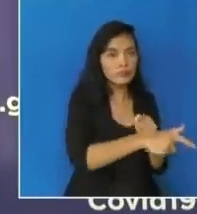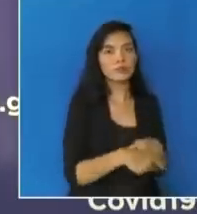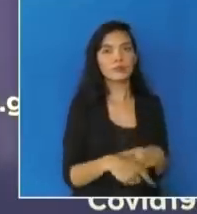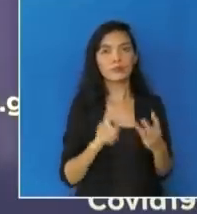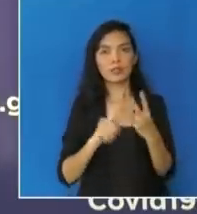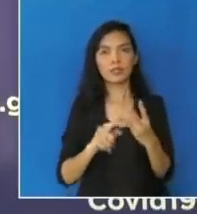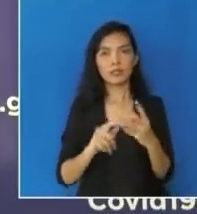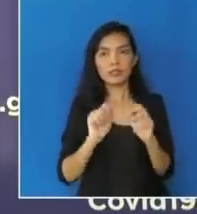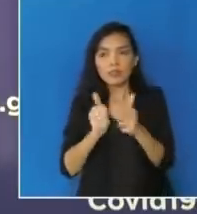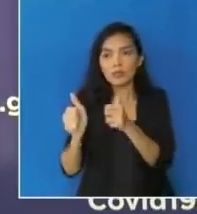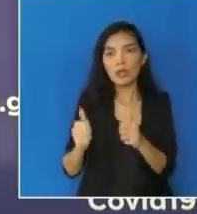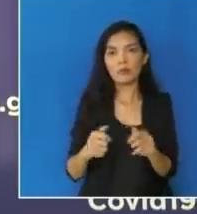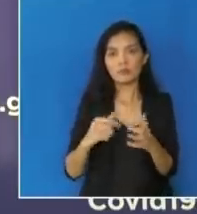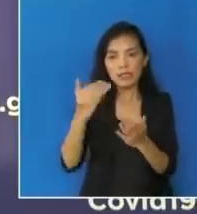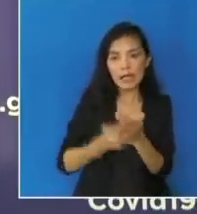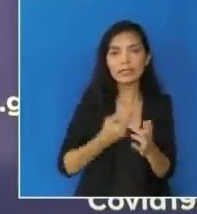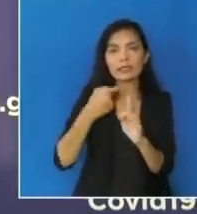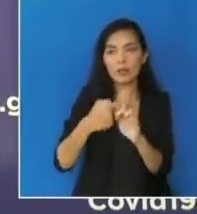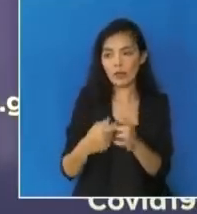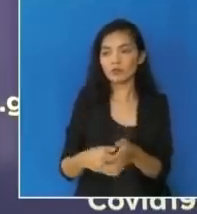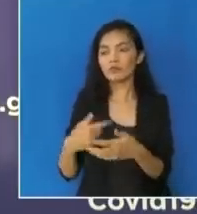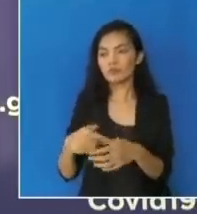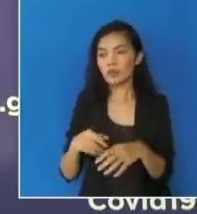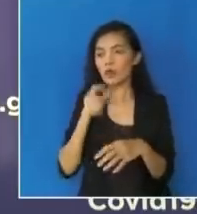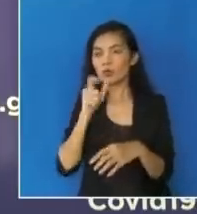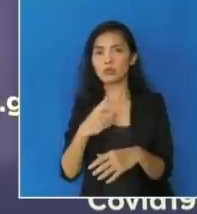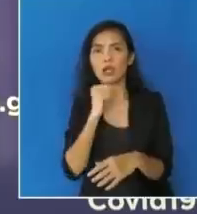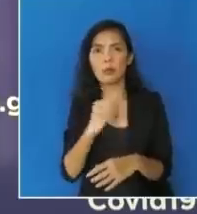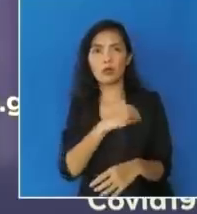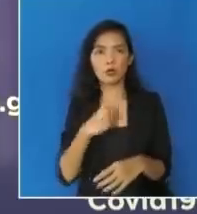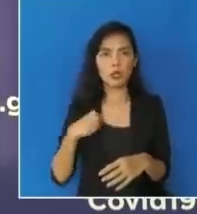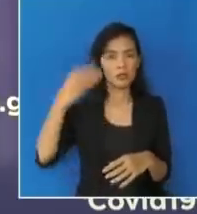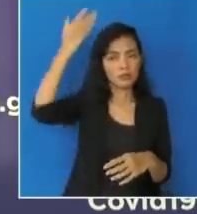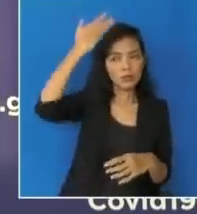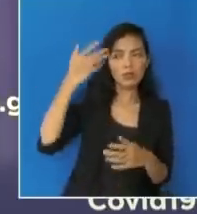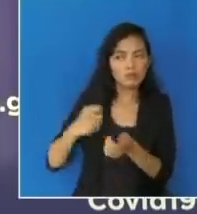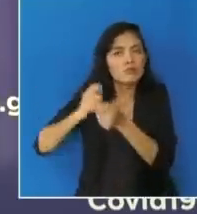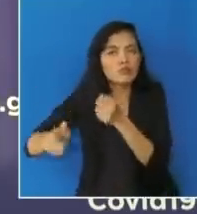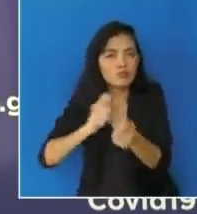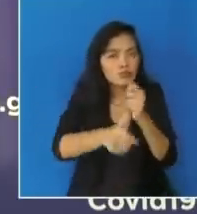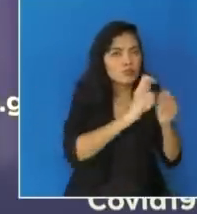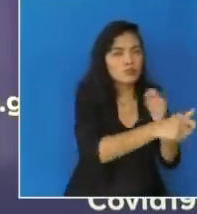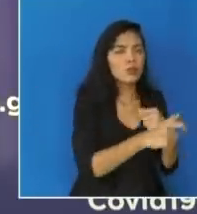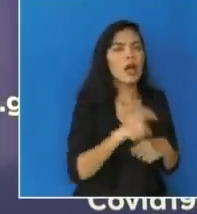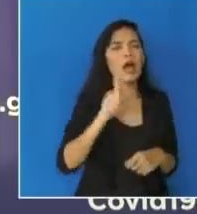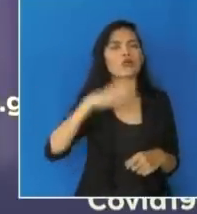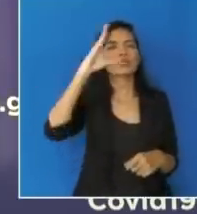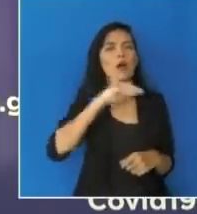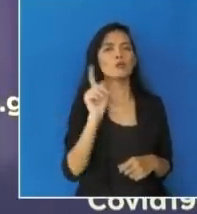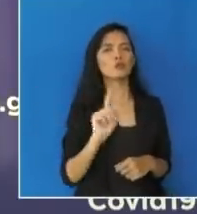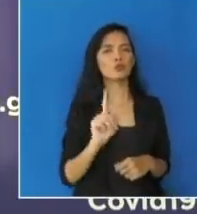Pemerintah menyiapkan insentif tambahan untuk kerja keras tenaga kesehatan. Ini yang harus kita